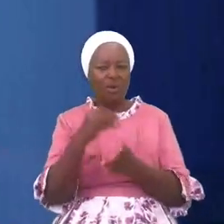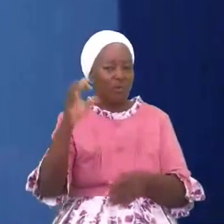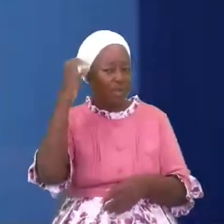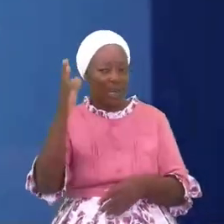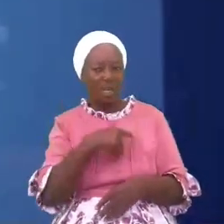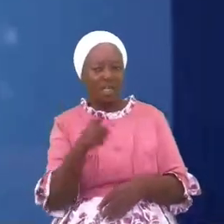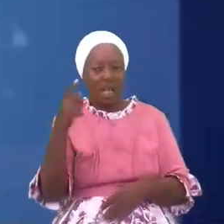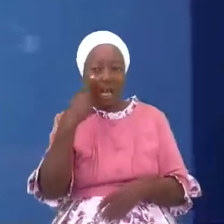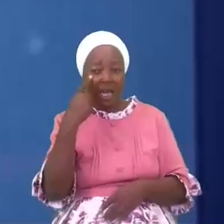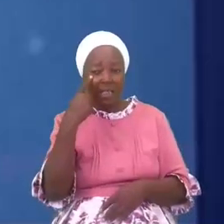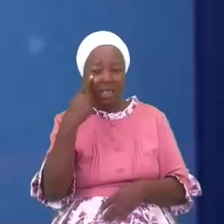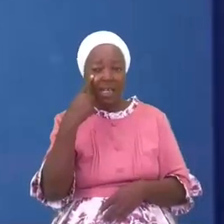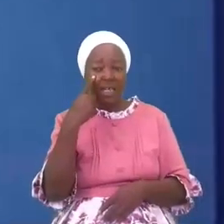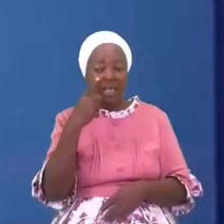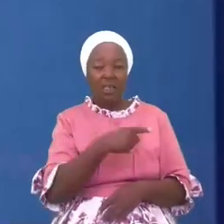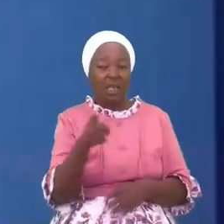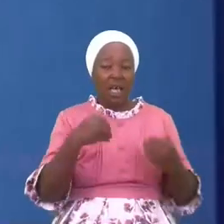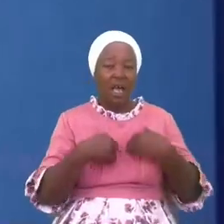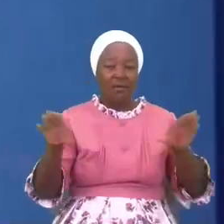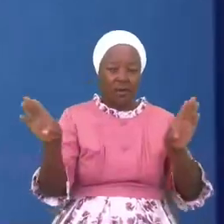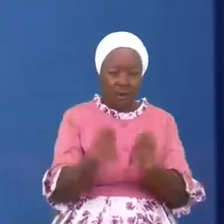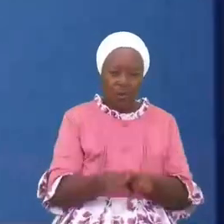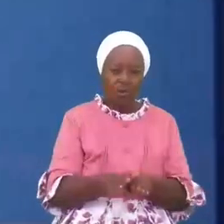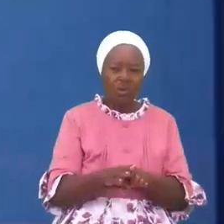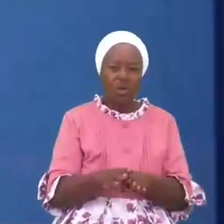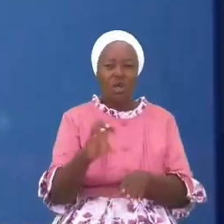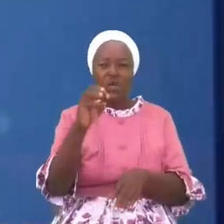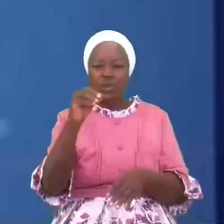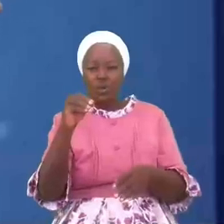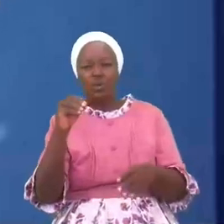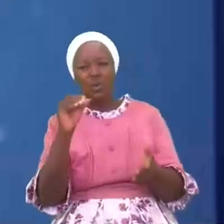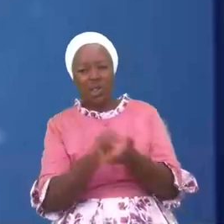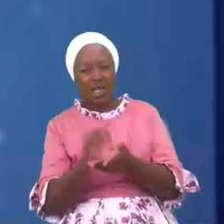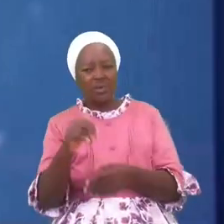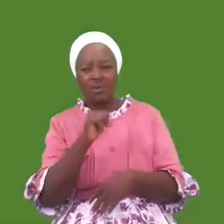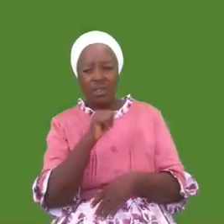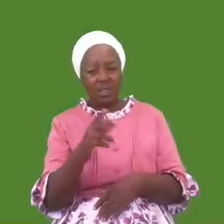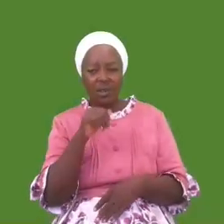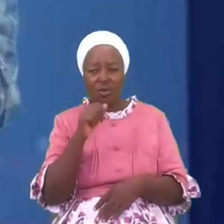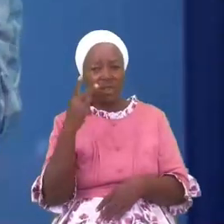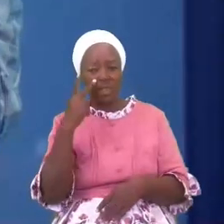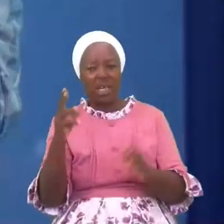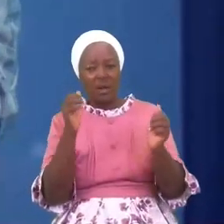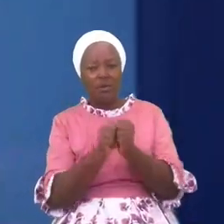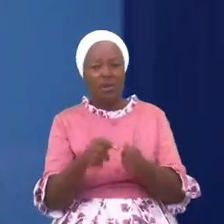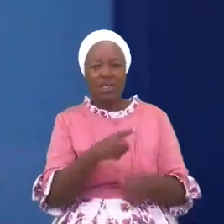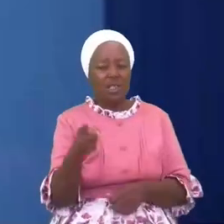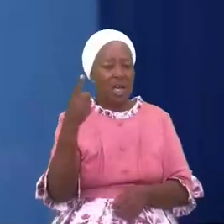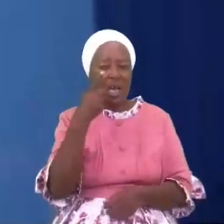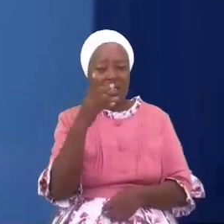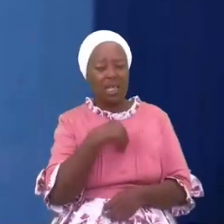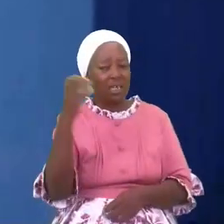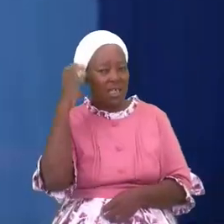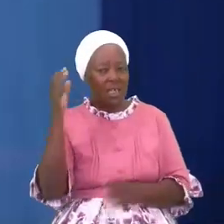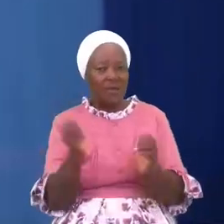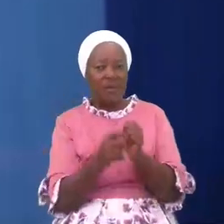yeux. Ils ont fermé leurs yeux de peur qu'ils ne voient de leurs yeux, qu'ils n'entendent de leurs oreilles,